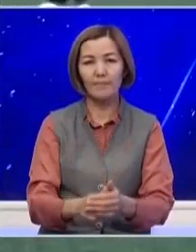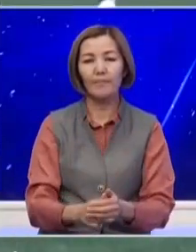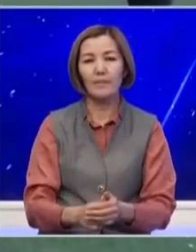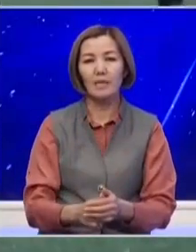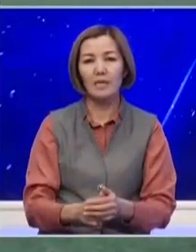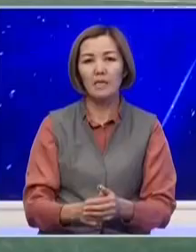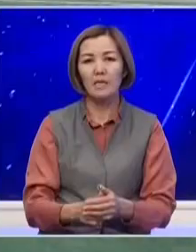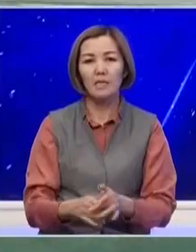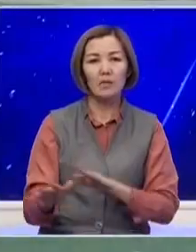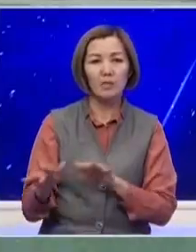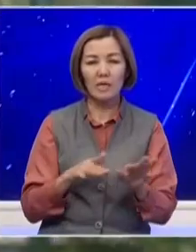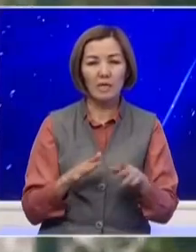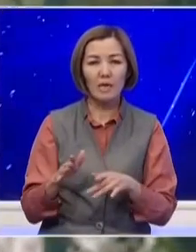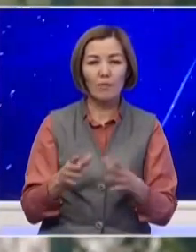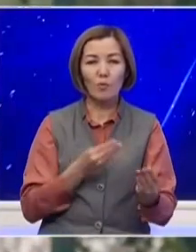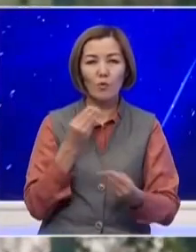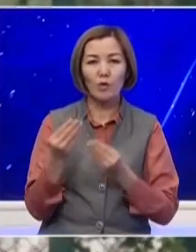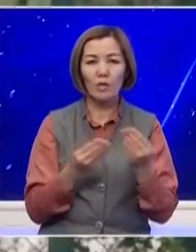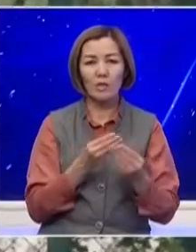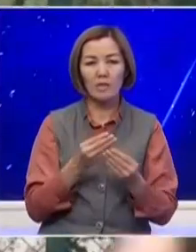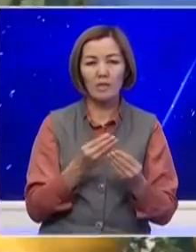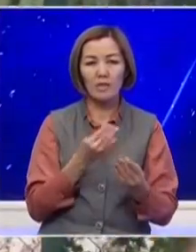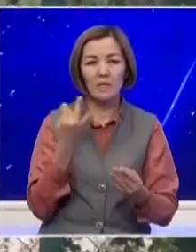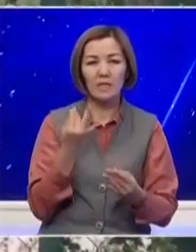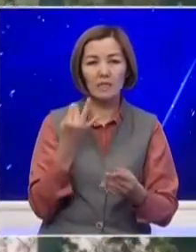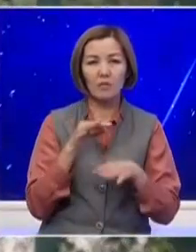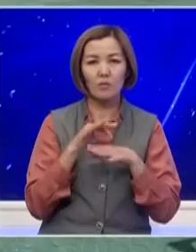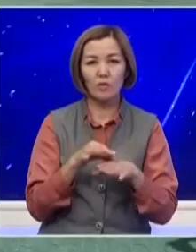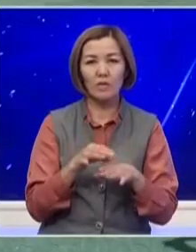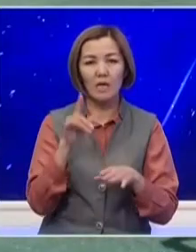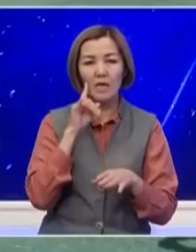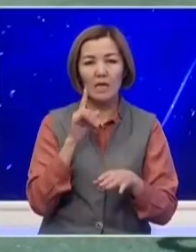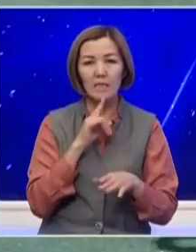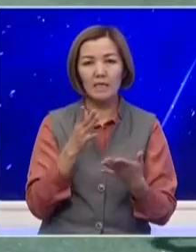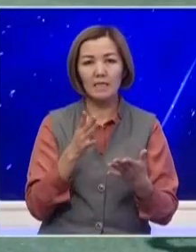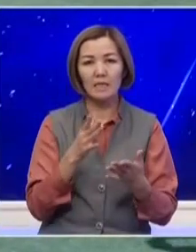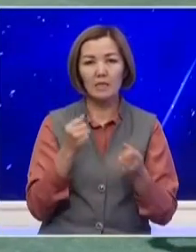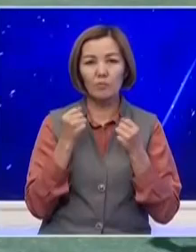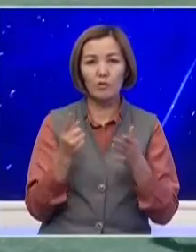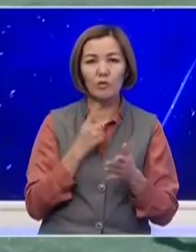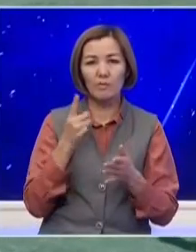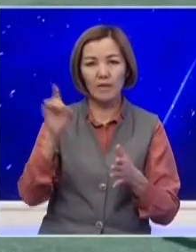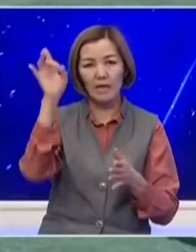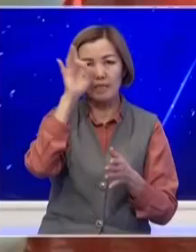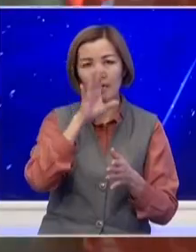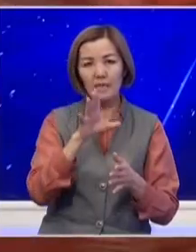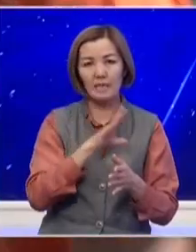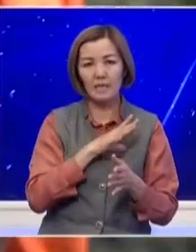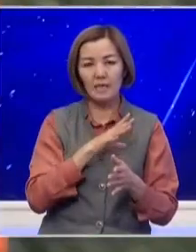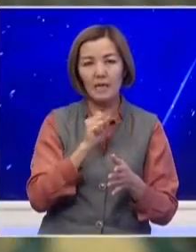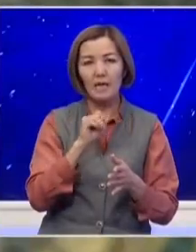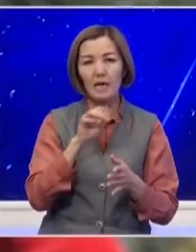көрсетуге тырысты. Алаңның шаңын қағып, тартысты ойын түрін көрсетті. Бірі Қазақстанның спорт шебері атағының